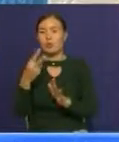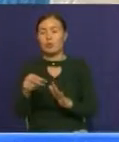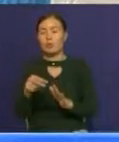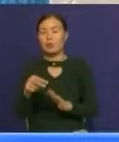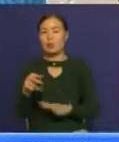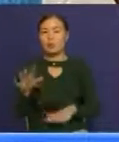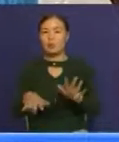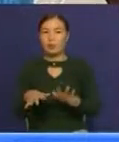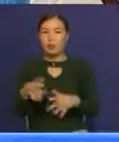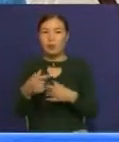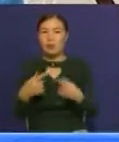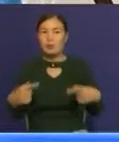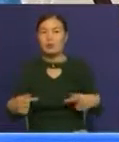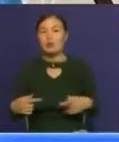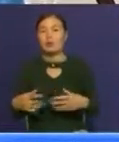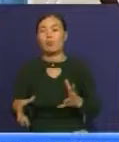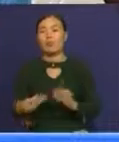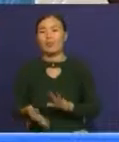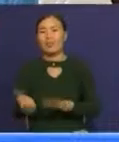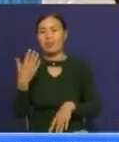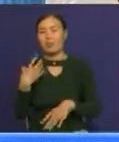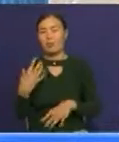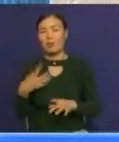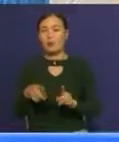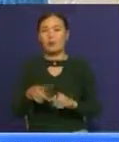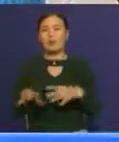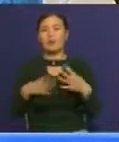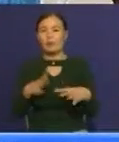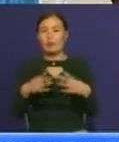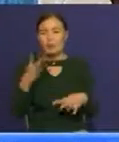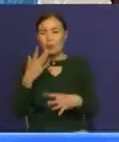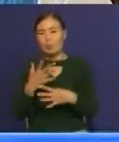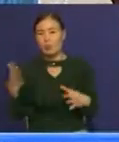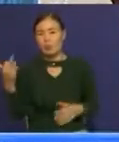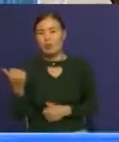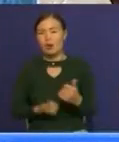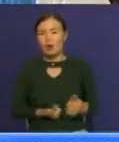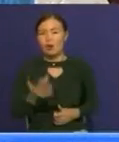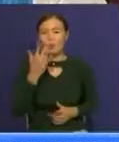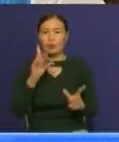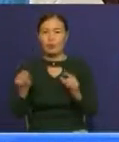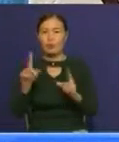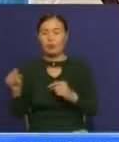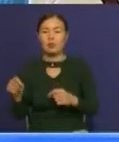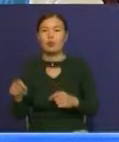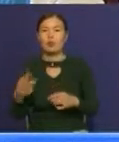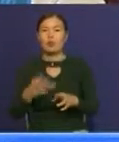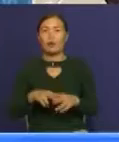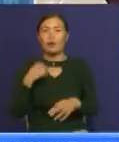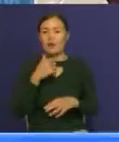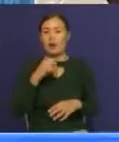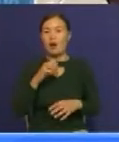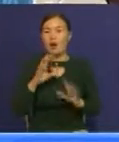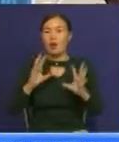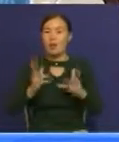шықты. Жалпы бұрыннан бері осында үлкен жарыстарға қатысып жүр. Осы жылда әлем